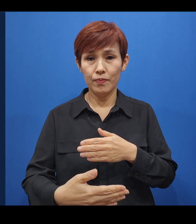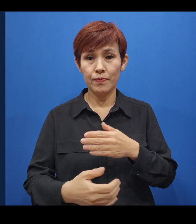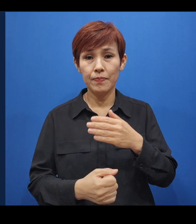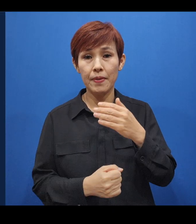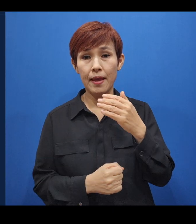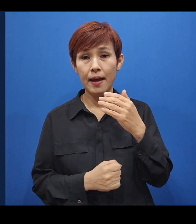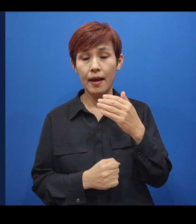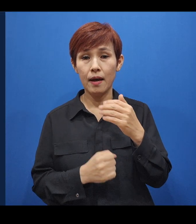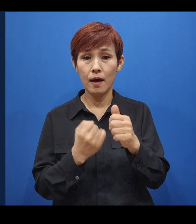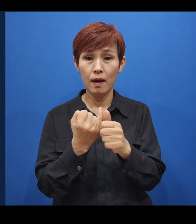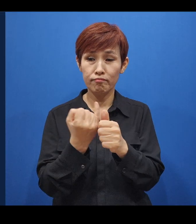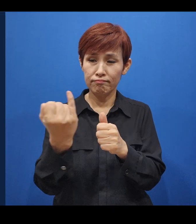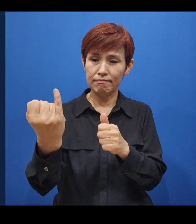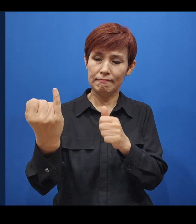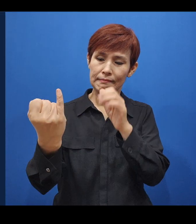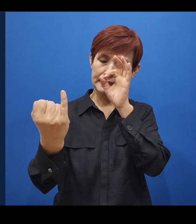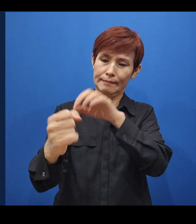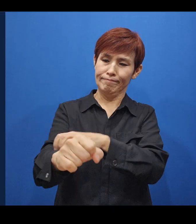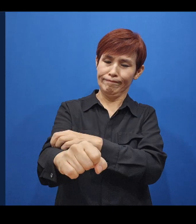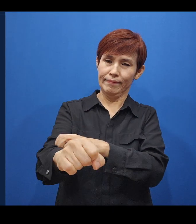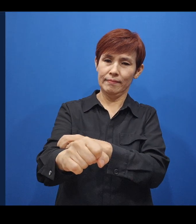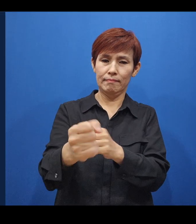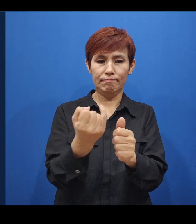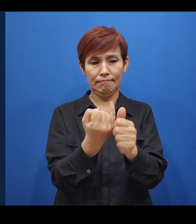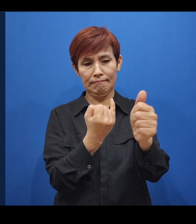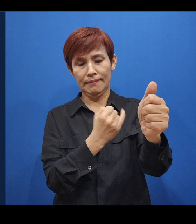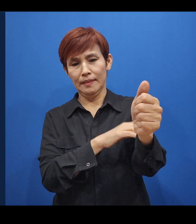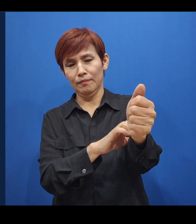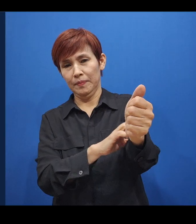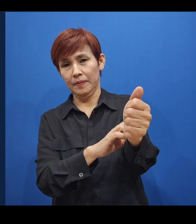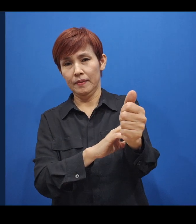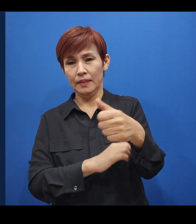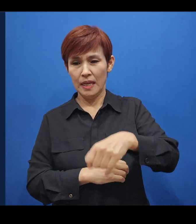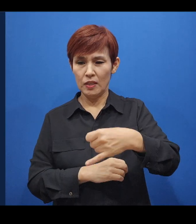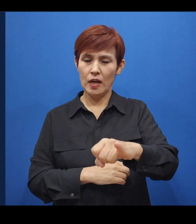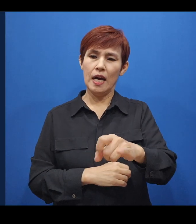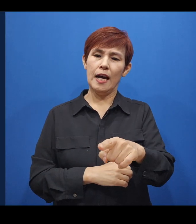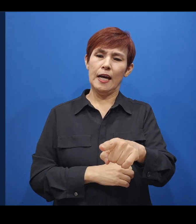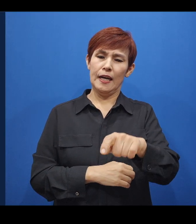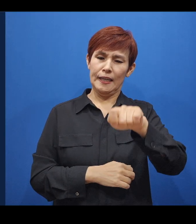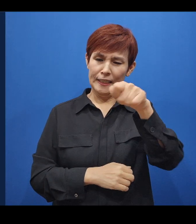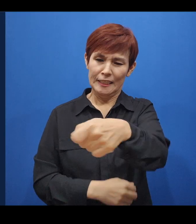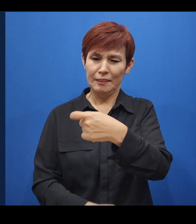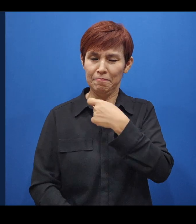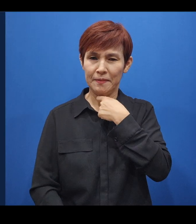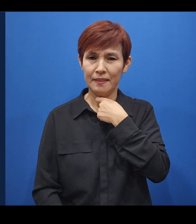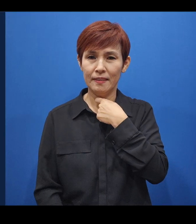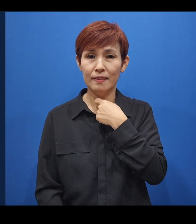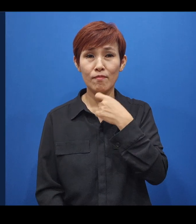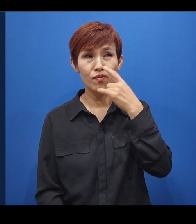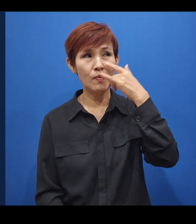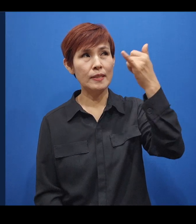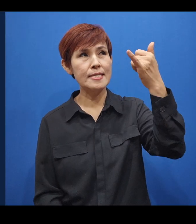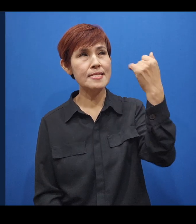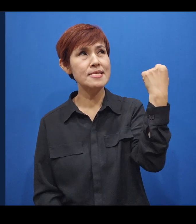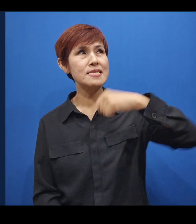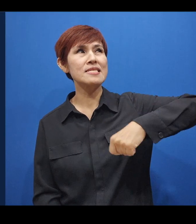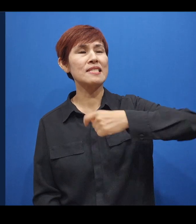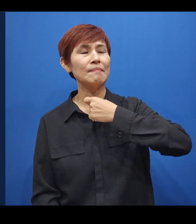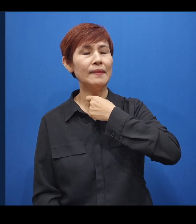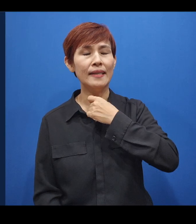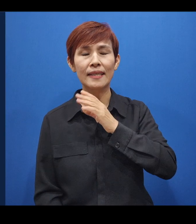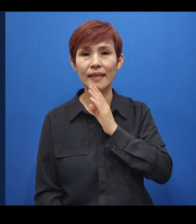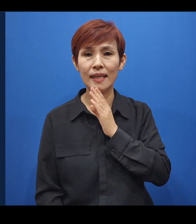함께 사는 아내도 불편하고 남편도 불편하고 애들도 꼬집어버리고 싶고 부모님한테 저항하고